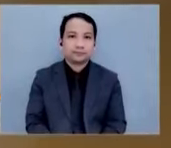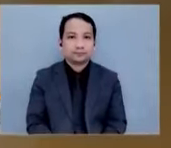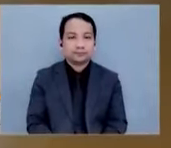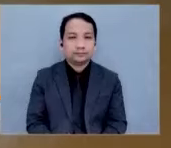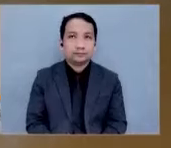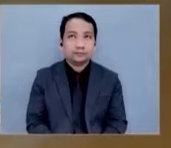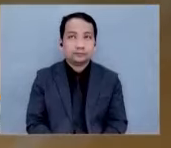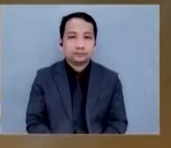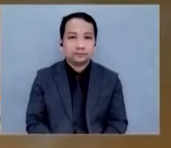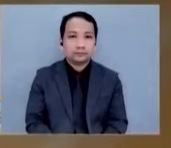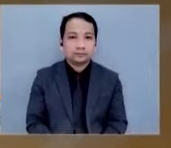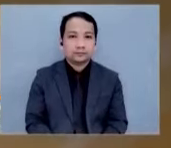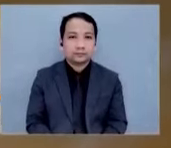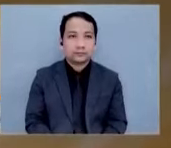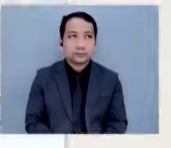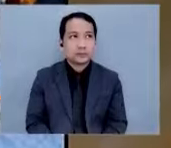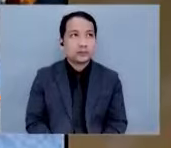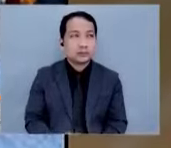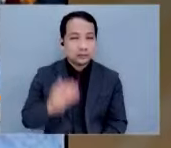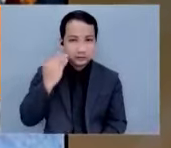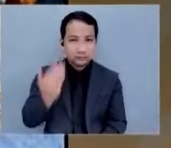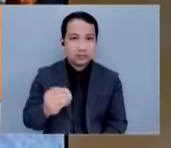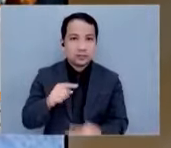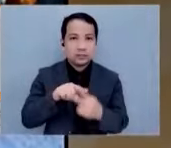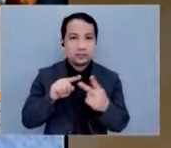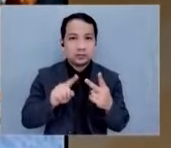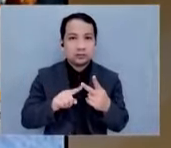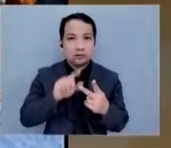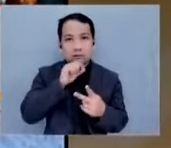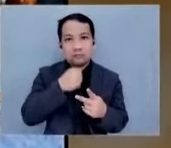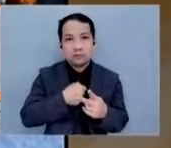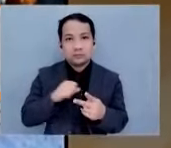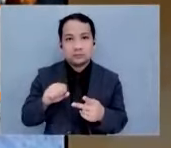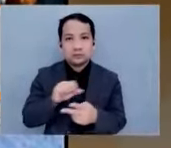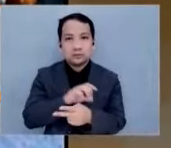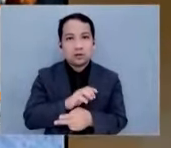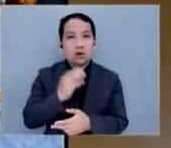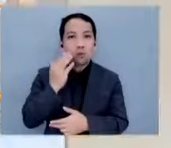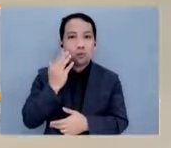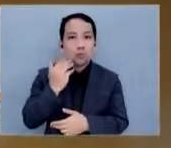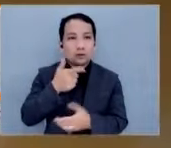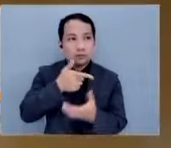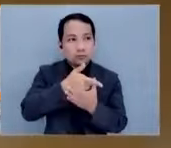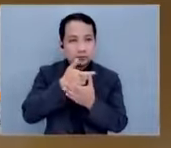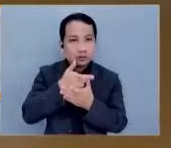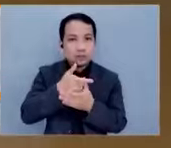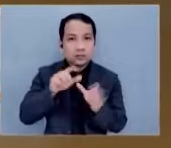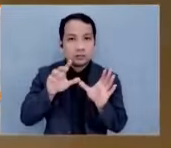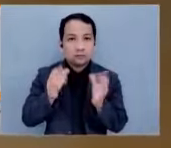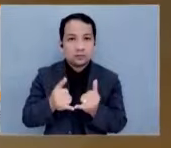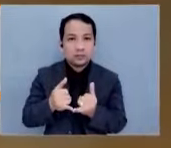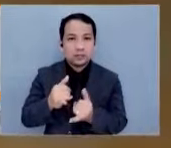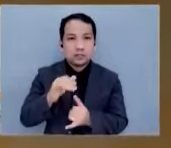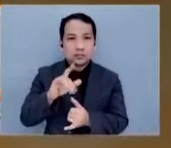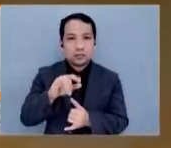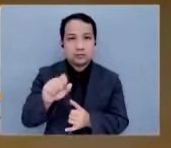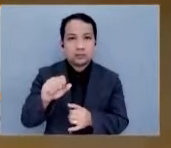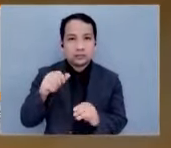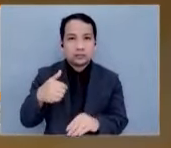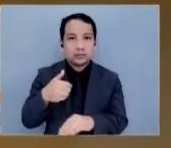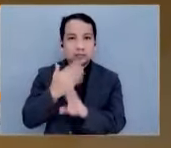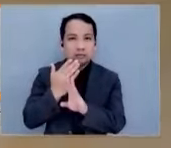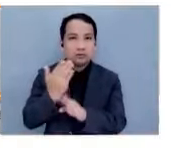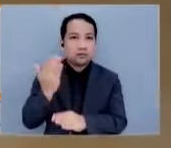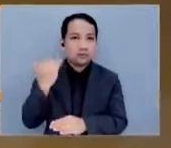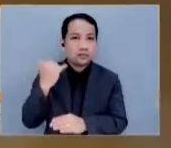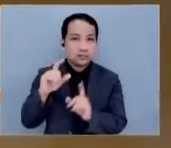Sa morgue ang bagsak ng dalawang senior citizen na ito matapos pagbabarilin sa barangay Kabantian, Davao City noong Sabado ng